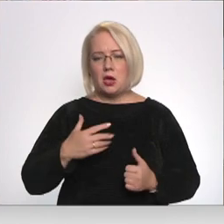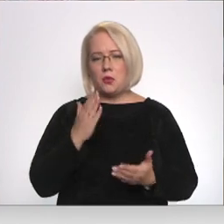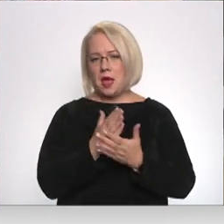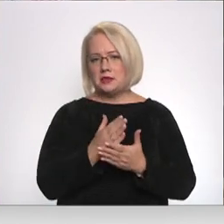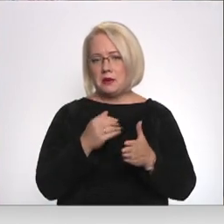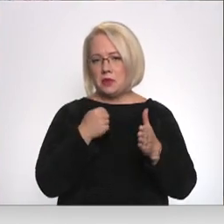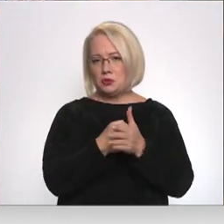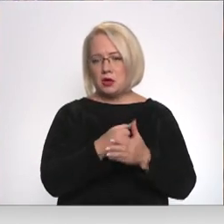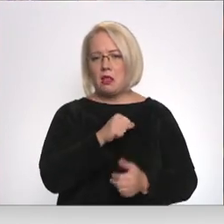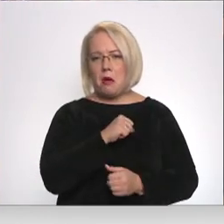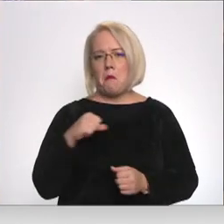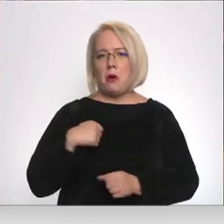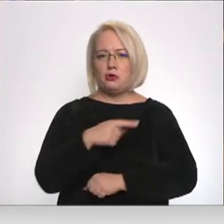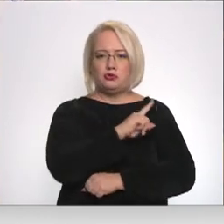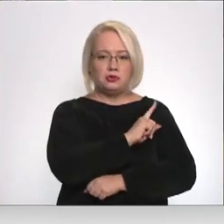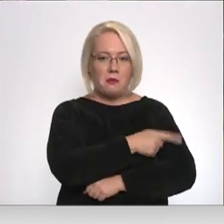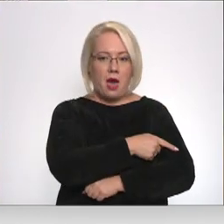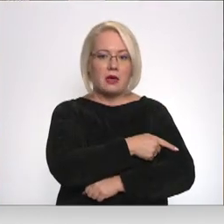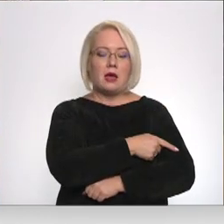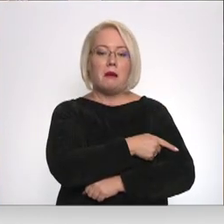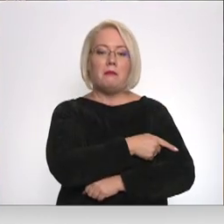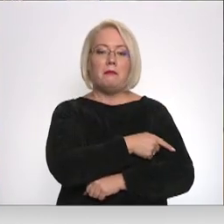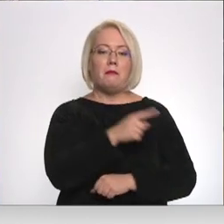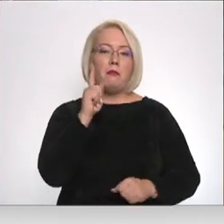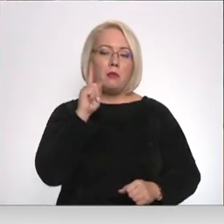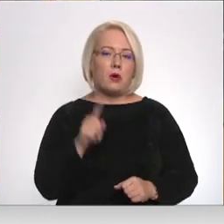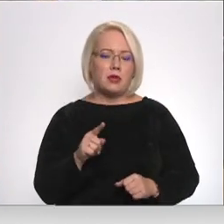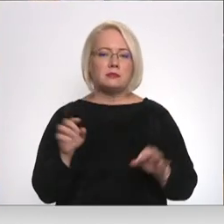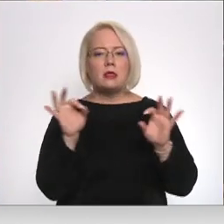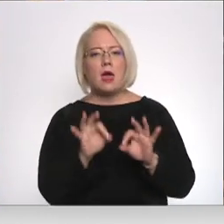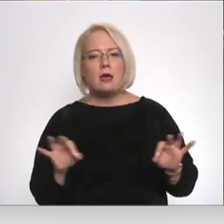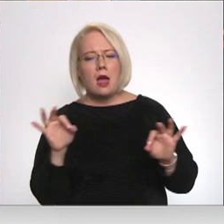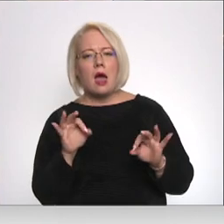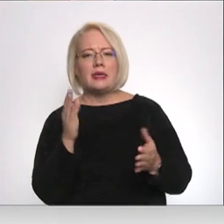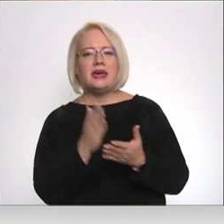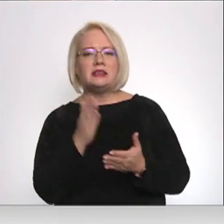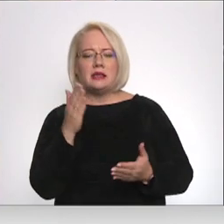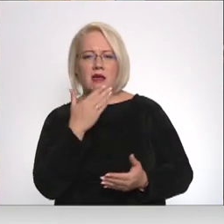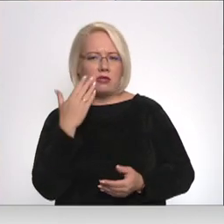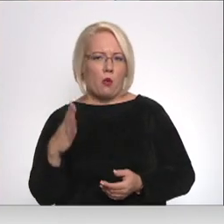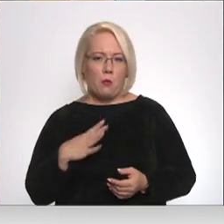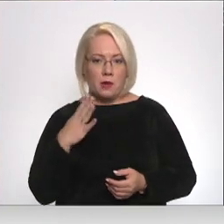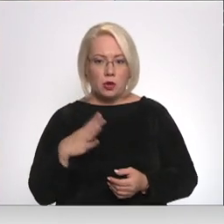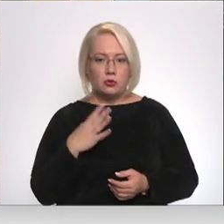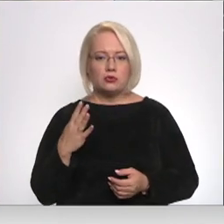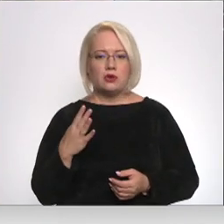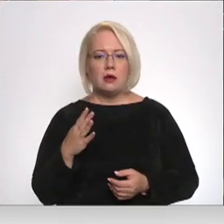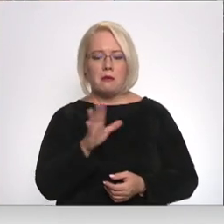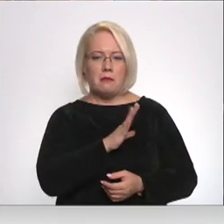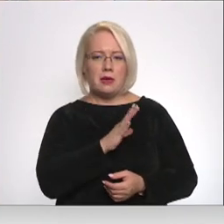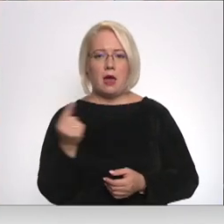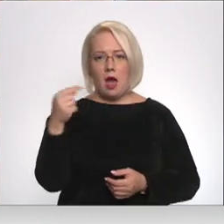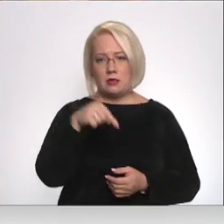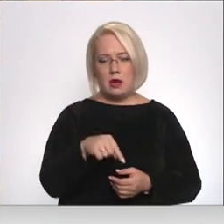tikuši galā pašas spēkiem. Protams, nekādi tādi incidenti nav bijuši. Bija